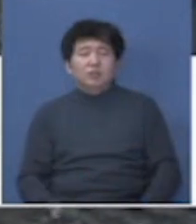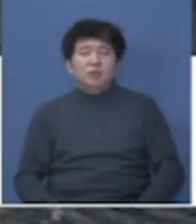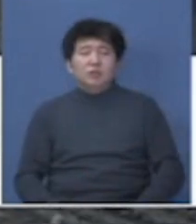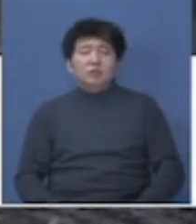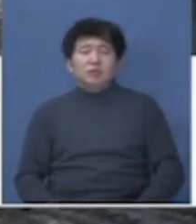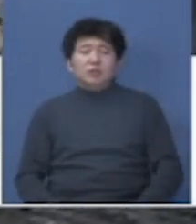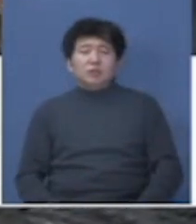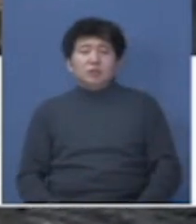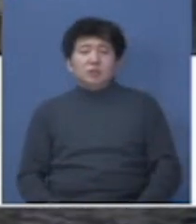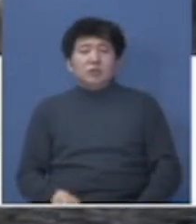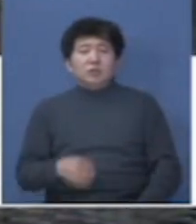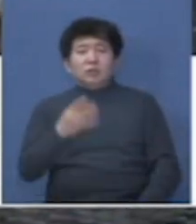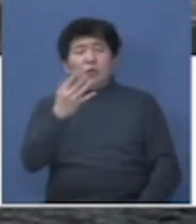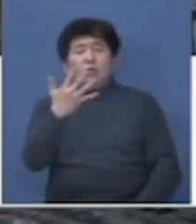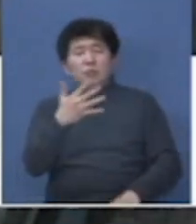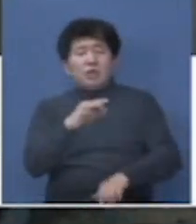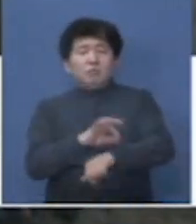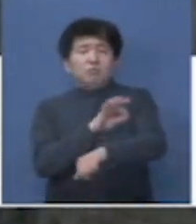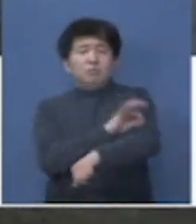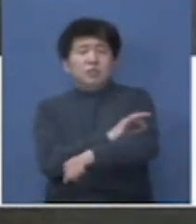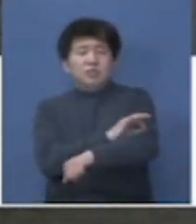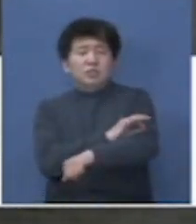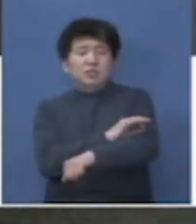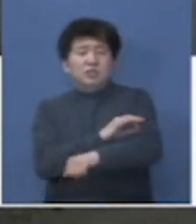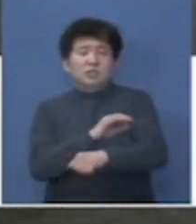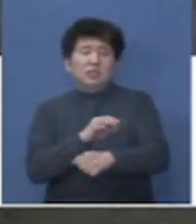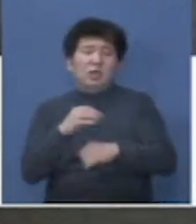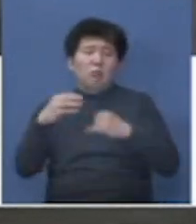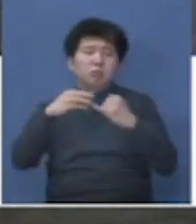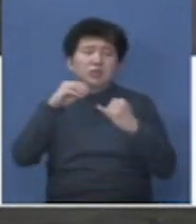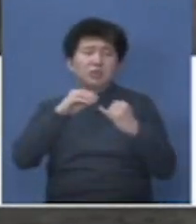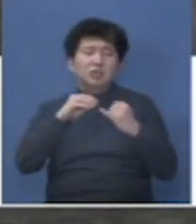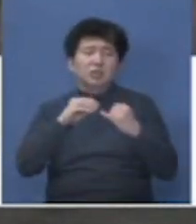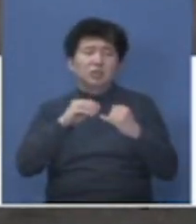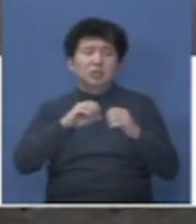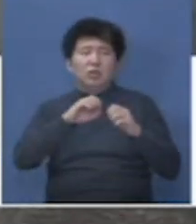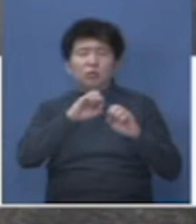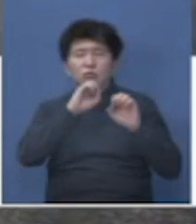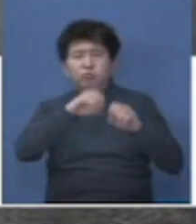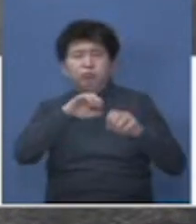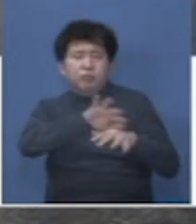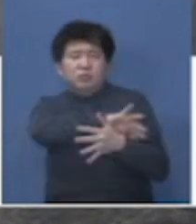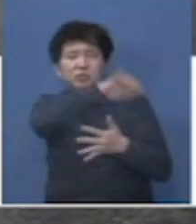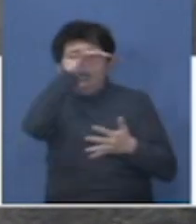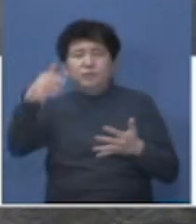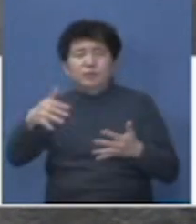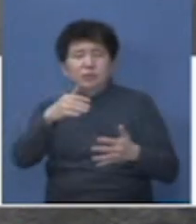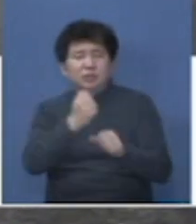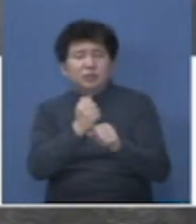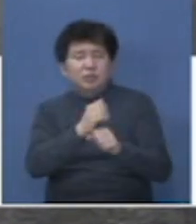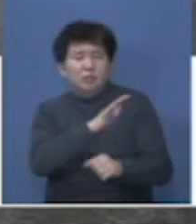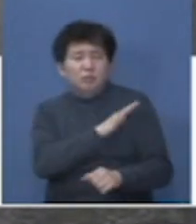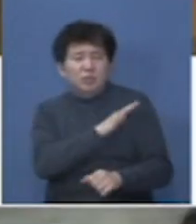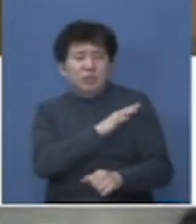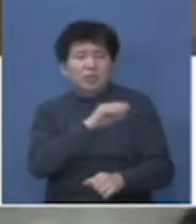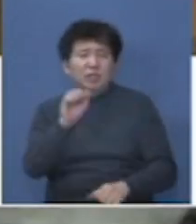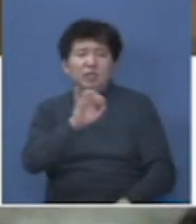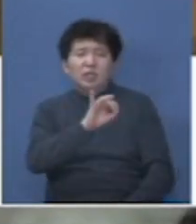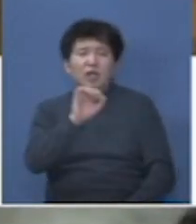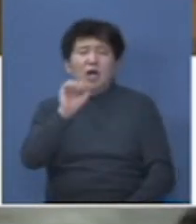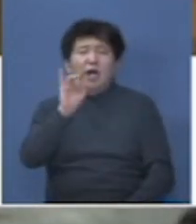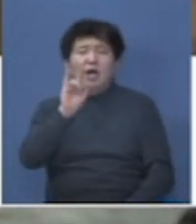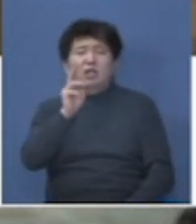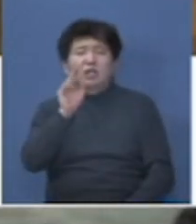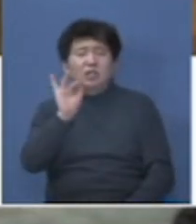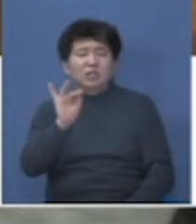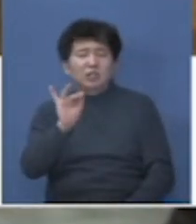Мамандар дәл осындай қарқынмен ұзындығы 1/2 шақырымды алатын 8 жерді оқшаулап үлгерген. Бұдан бөлек арықтарды да тереңдеткен. Пока что, в